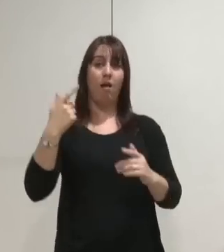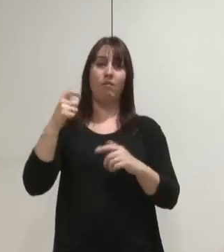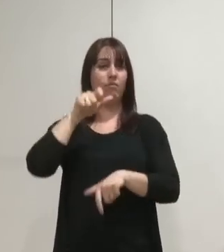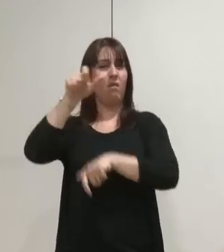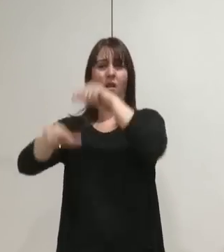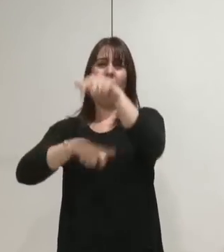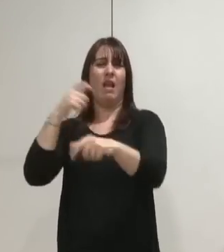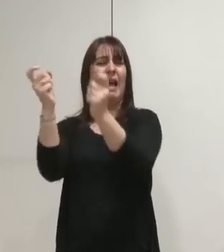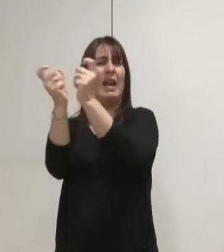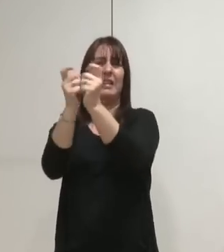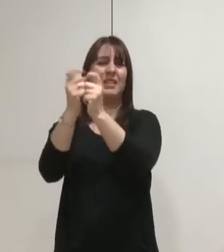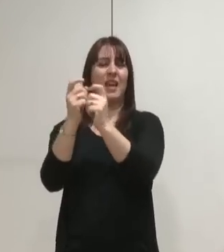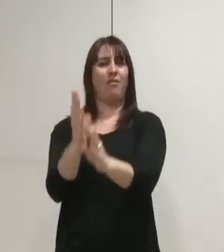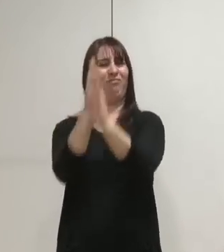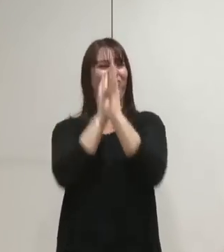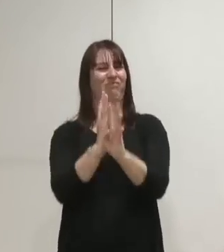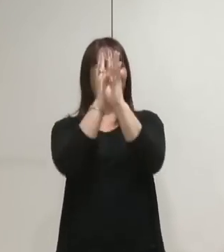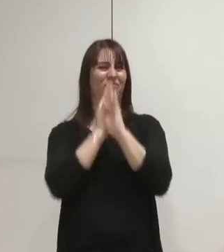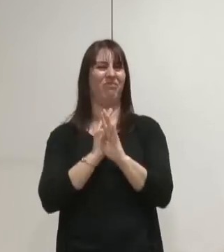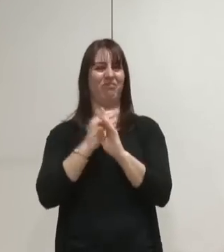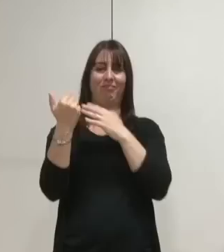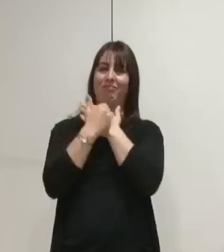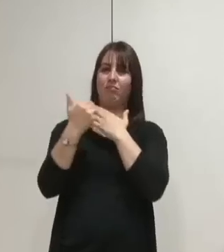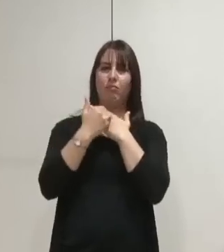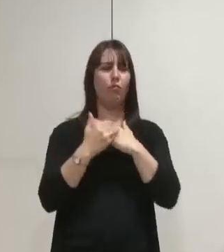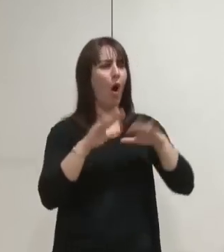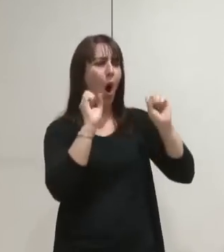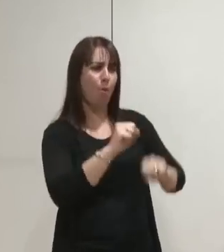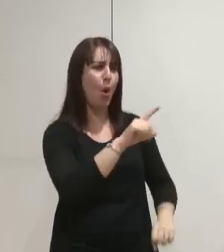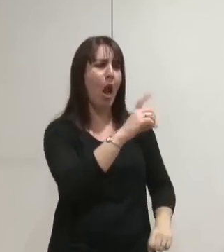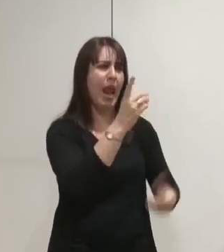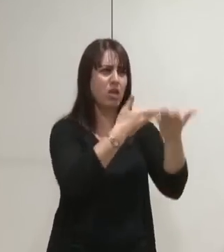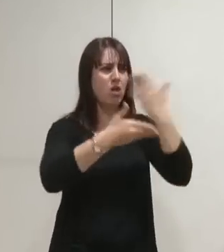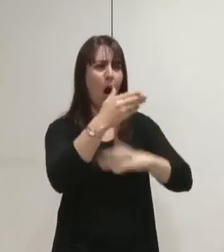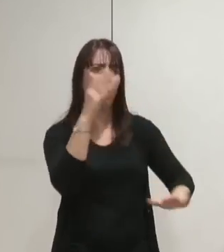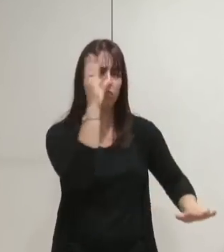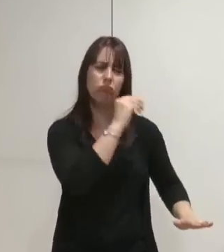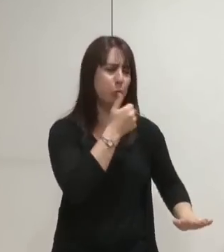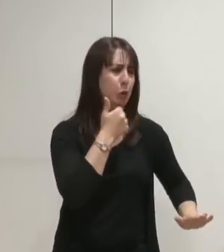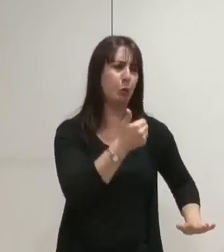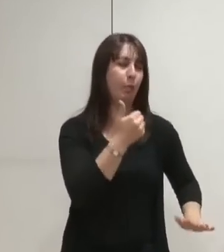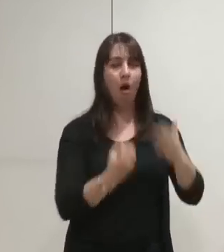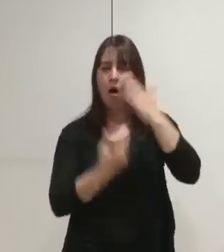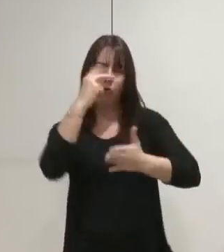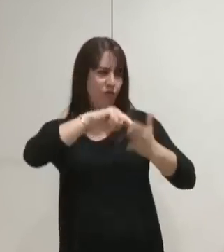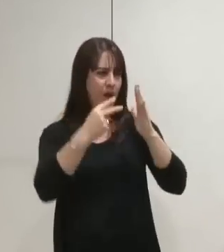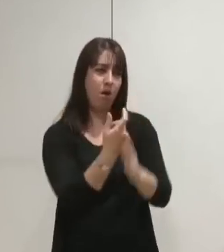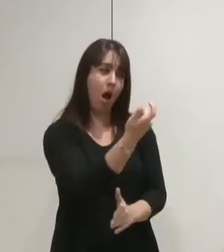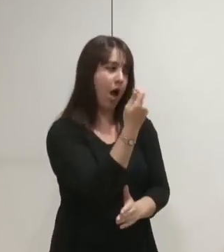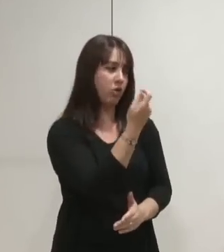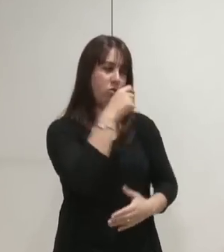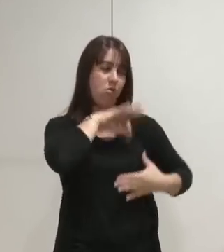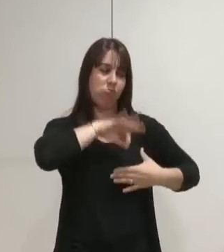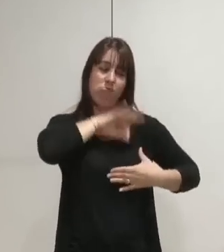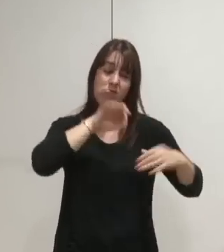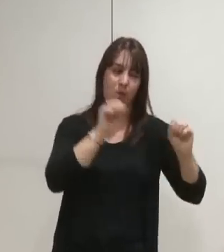fulltitudes d'électriciens qui m'ont expliqué qu'avec des ledes ça allait être formidable que par les nouvelles technologies j'allais faire des économies à non